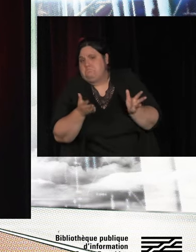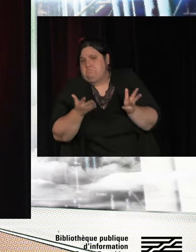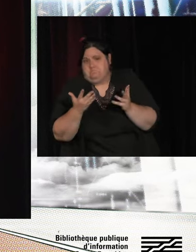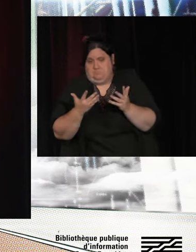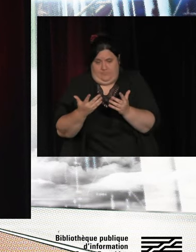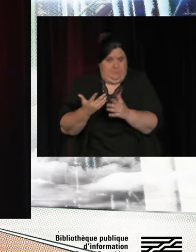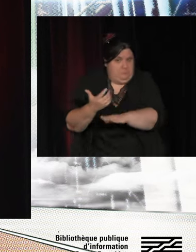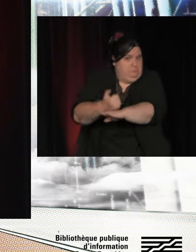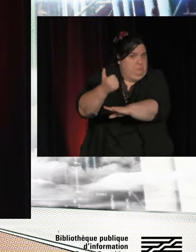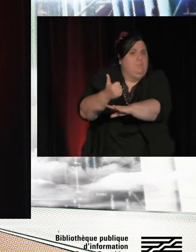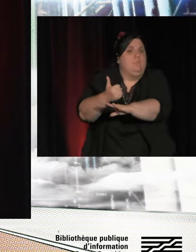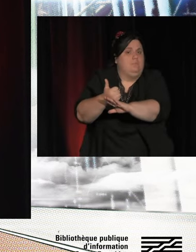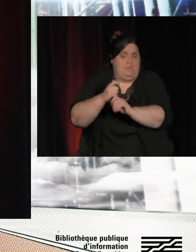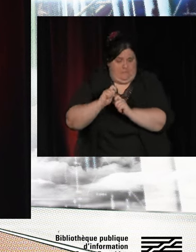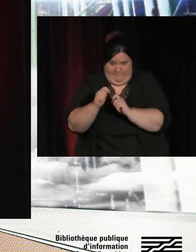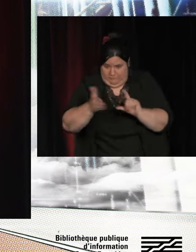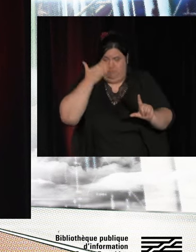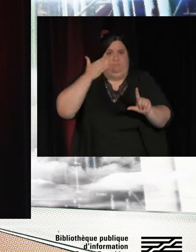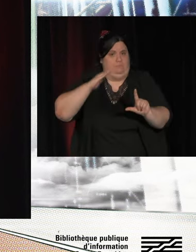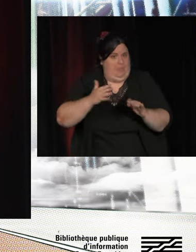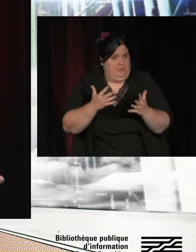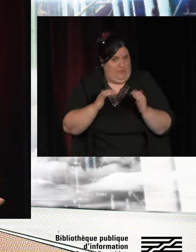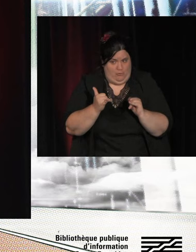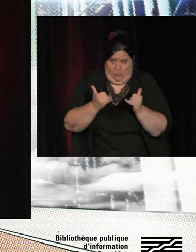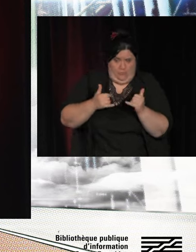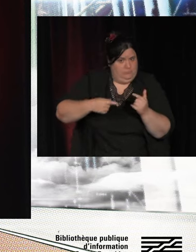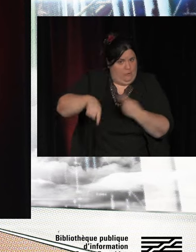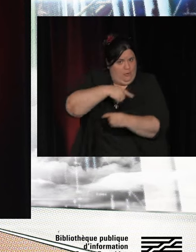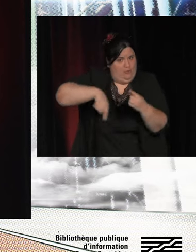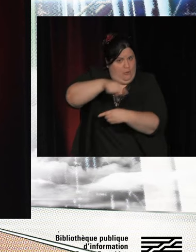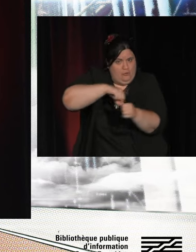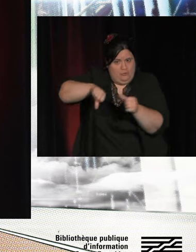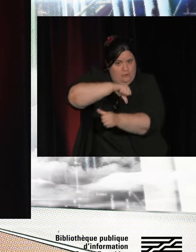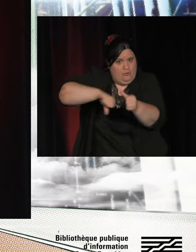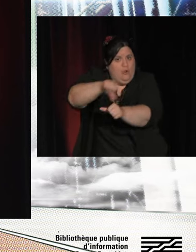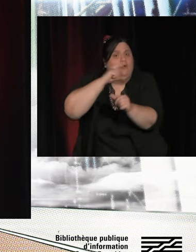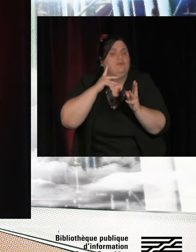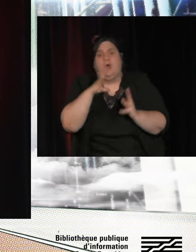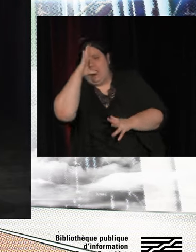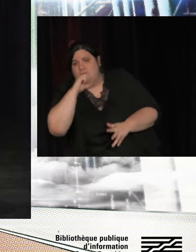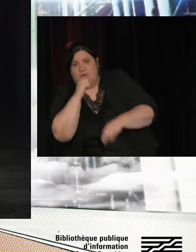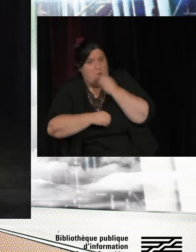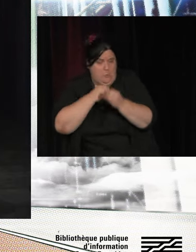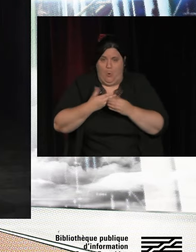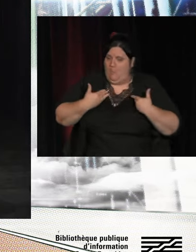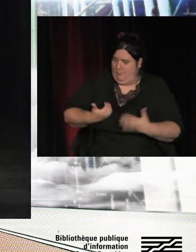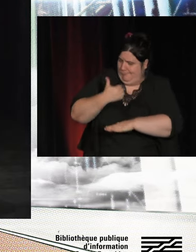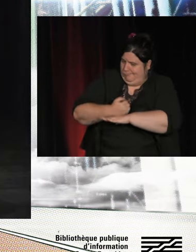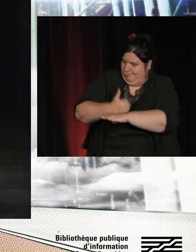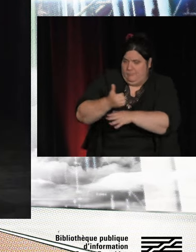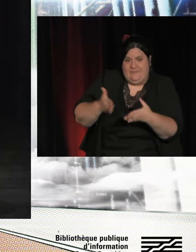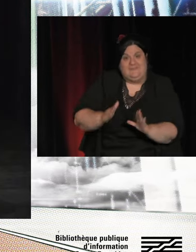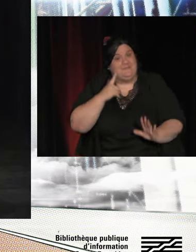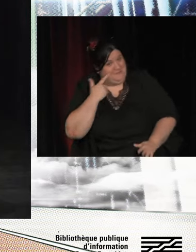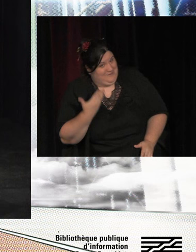laps de temps que vous pouvez déterminer ou qui peut être aléatoire. Donc c'est ce qu'on va faire. On va jouer à 3 jeux.